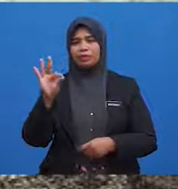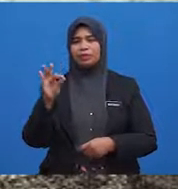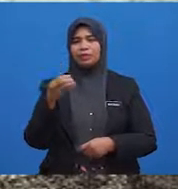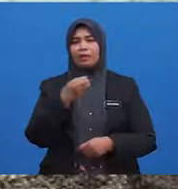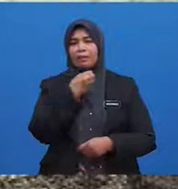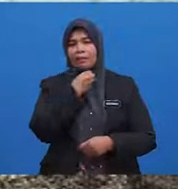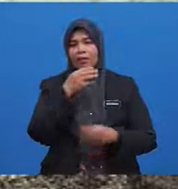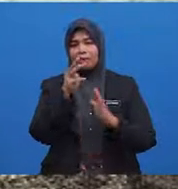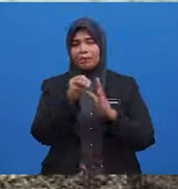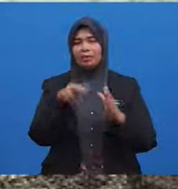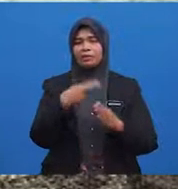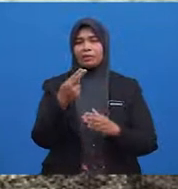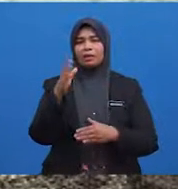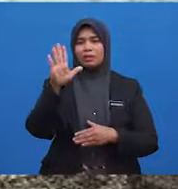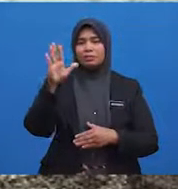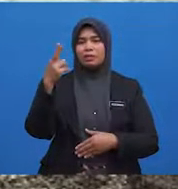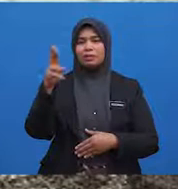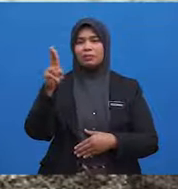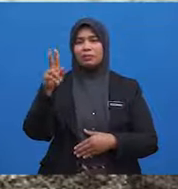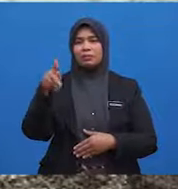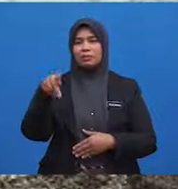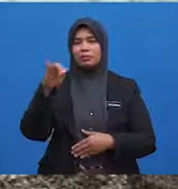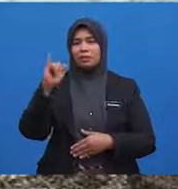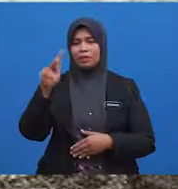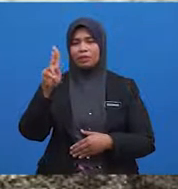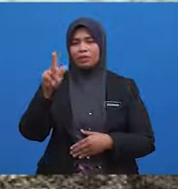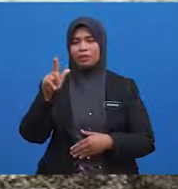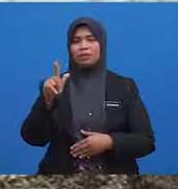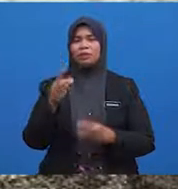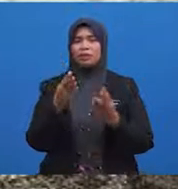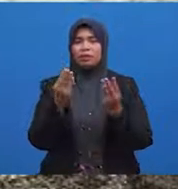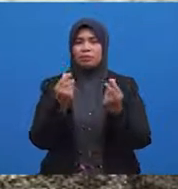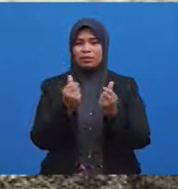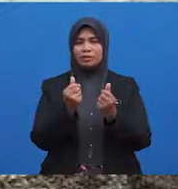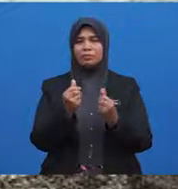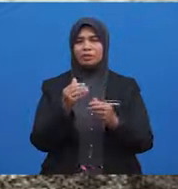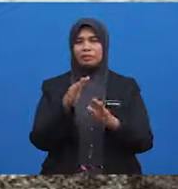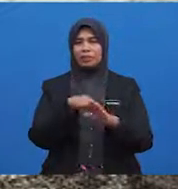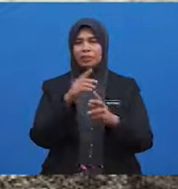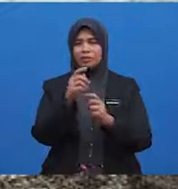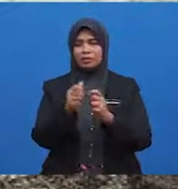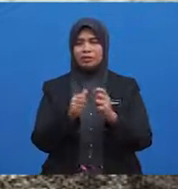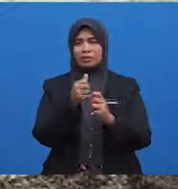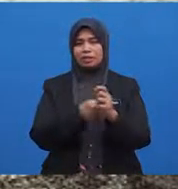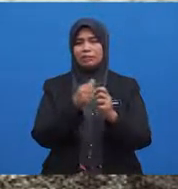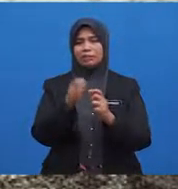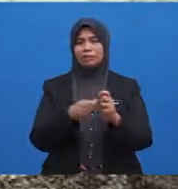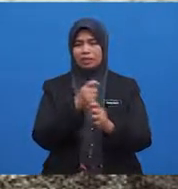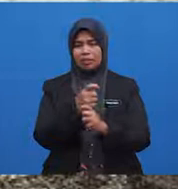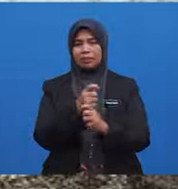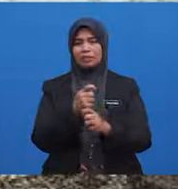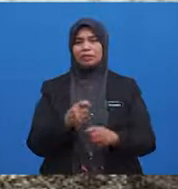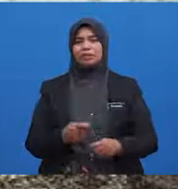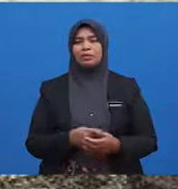menghasilkan 5,000 pikul biji timah setiap tahun. Perjanjian pemimpin tempatan dengan pihak Belanda dalam penjualan biji